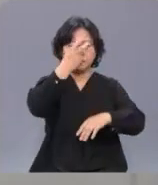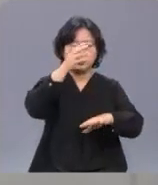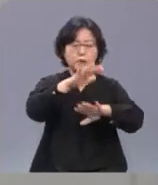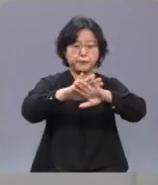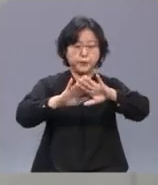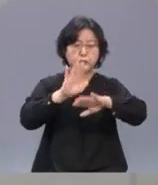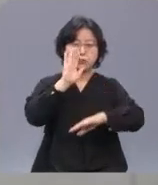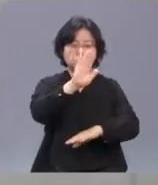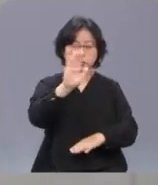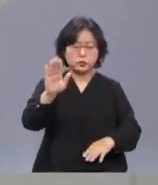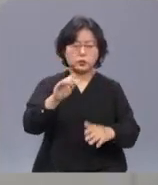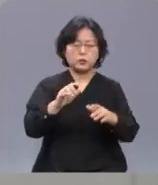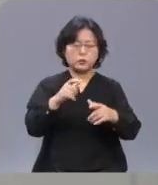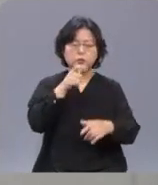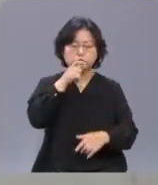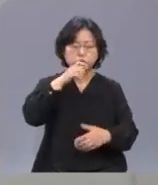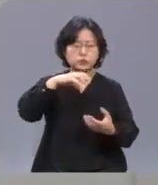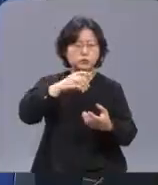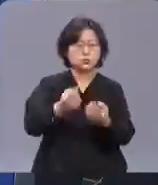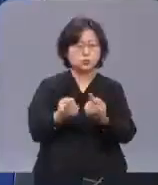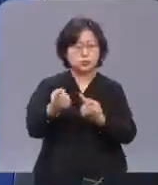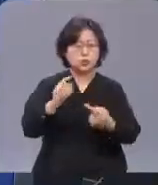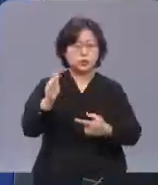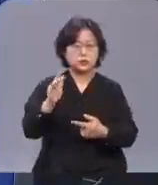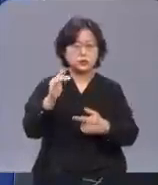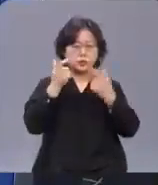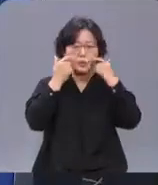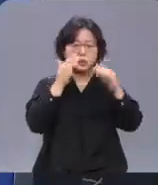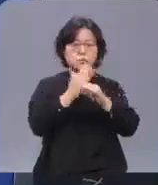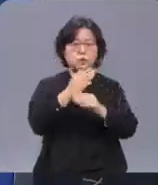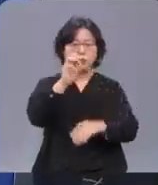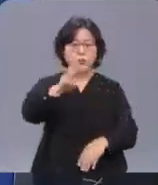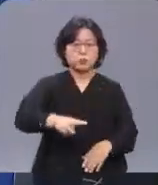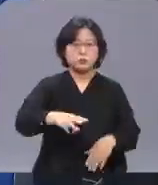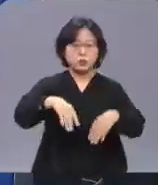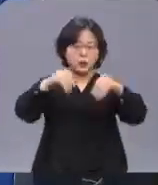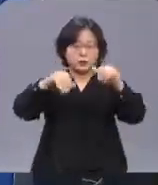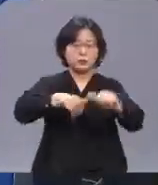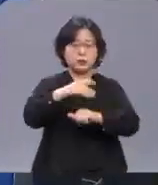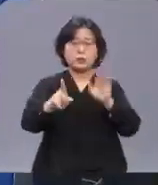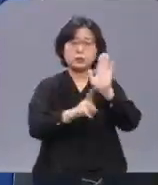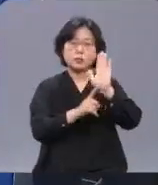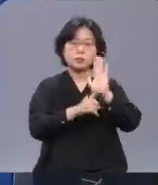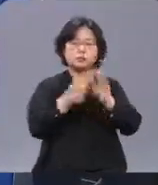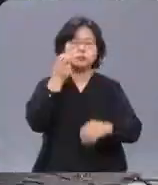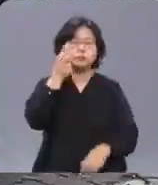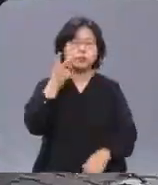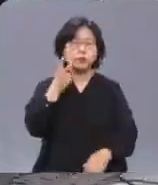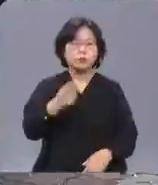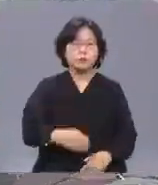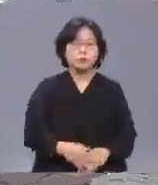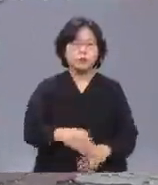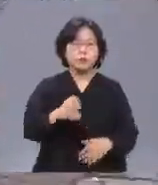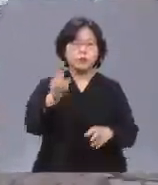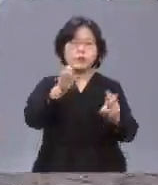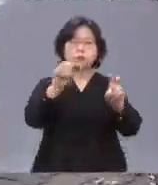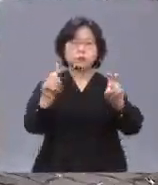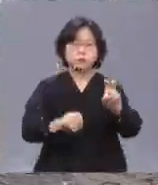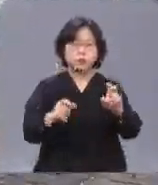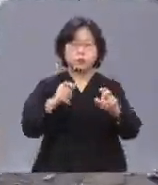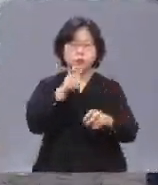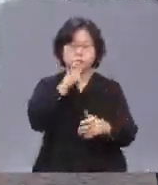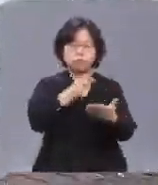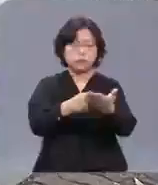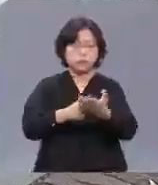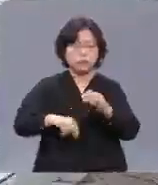붙여 수압을 낮췄는지 확인하고 있습니다. 광주시가 가뭄 상황을 알린 지 두 달째 20% 물